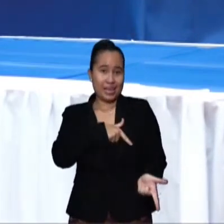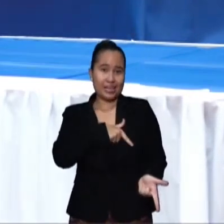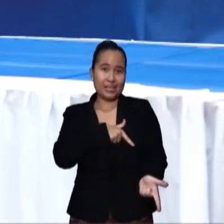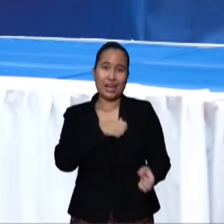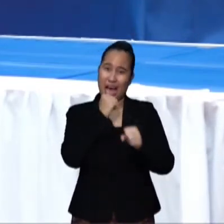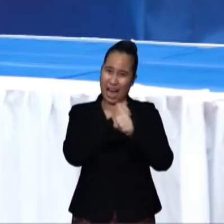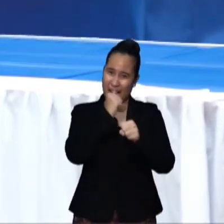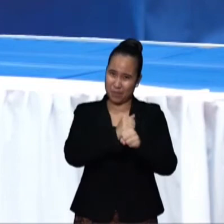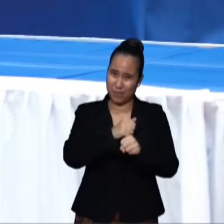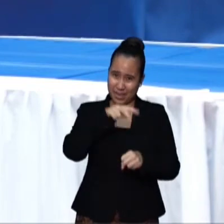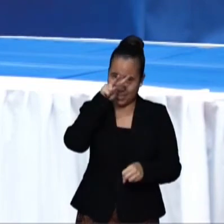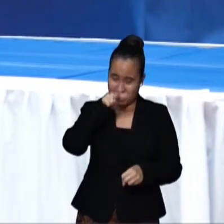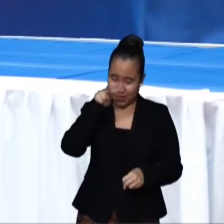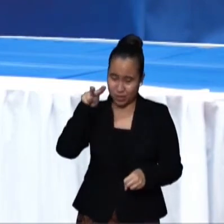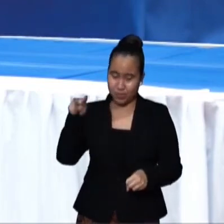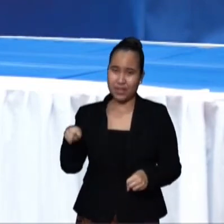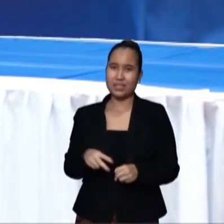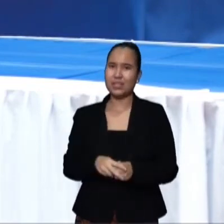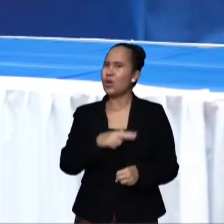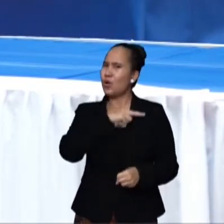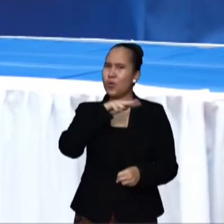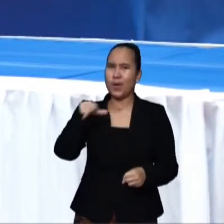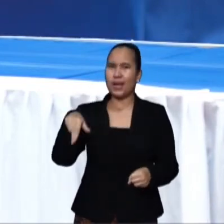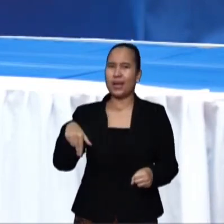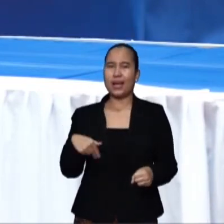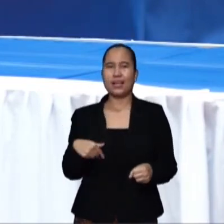arbeidsinspectie. Ik wil aangeven dat wij niet gaan slabakken.